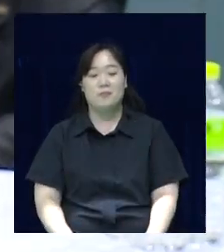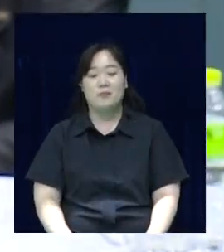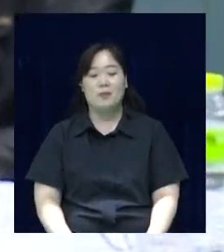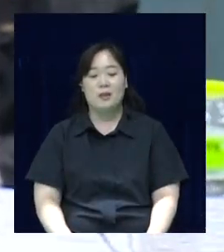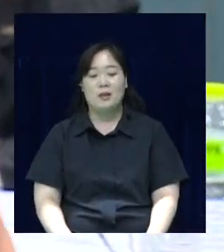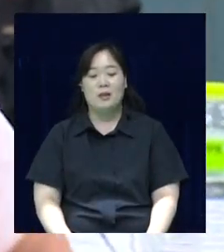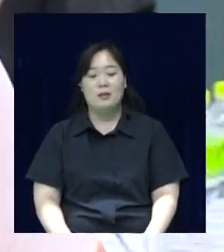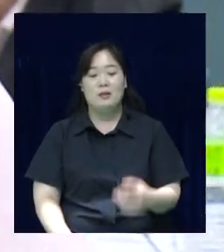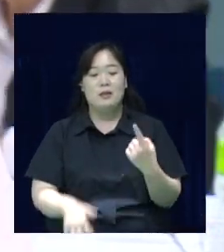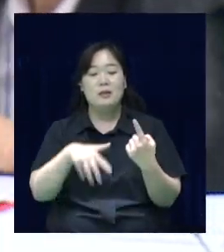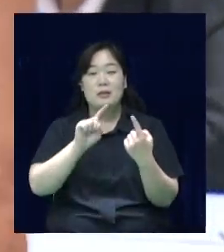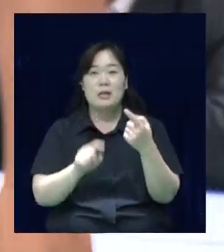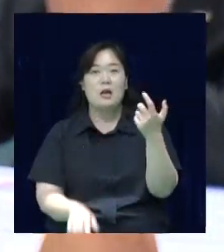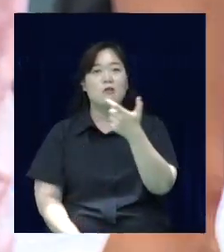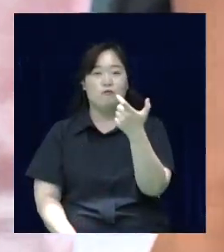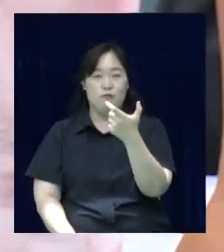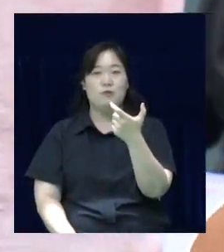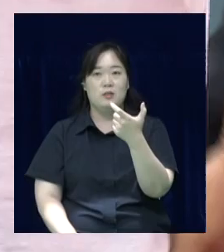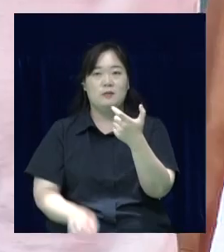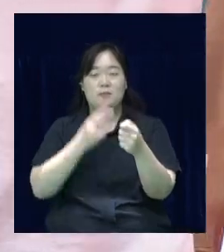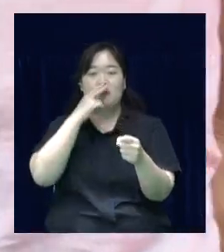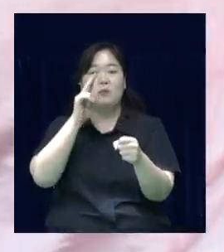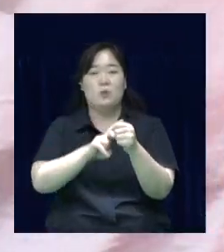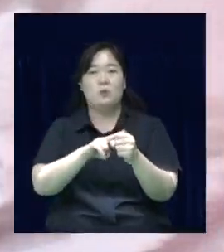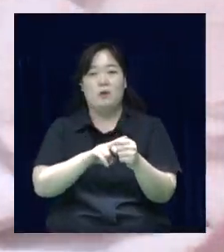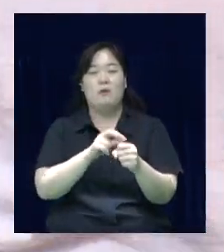60kg을 1차 시도에 일단은 선택을 했습니다.